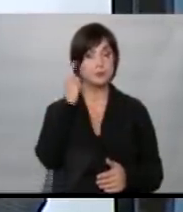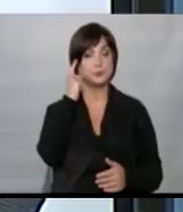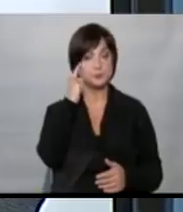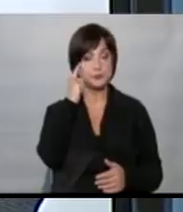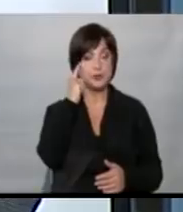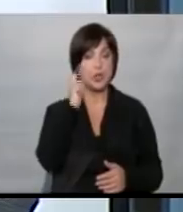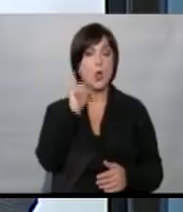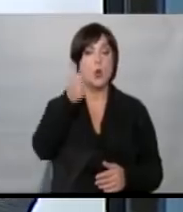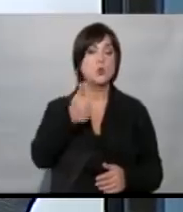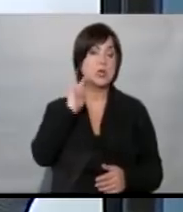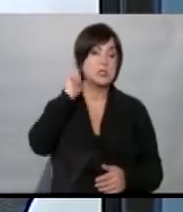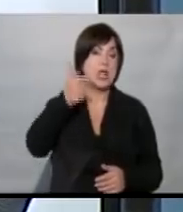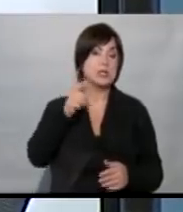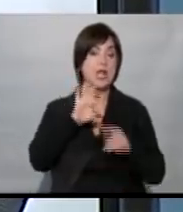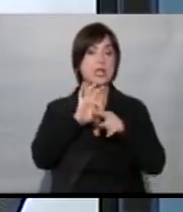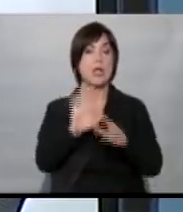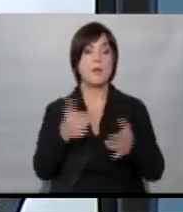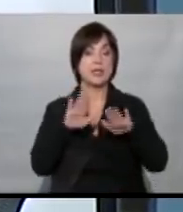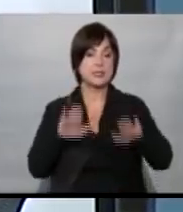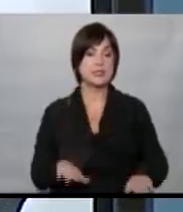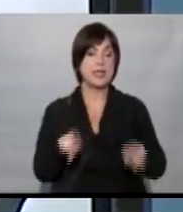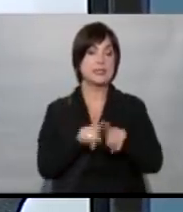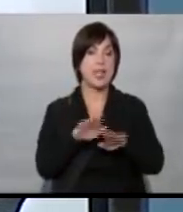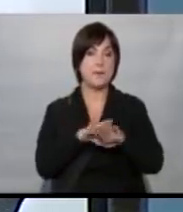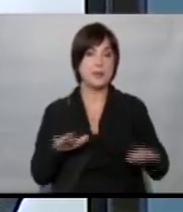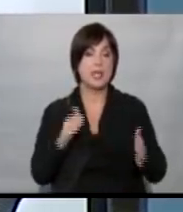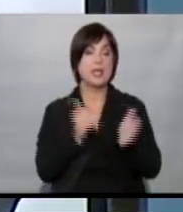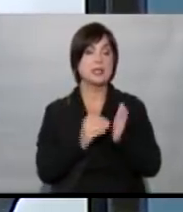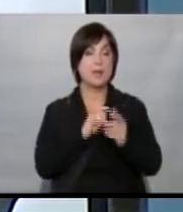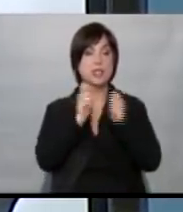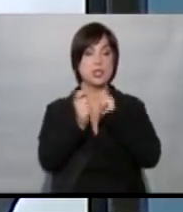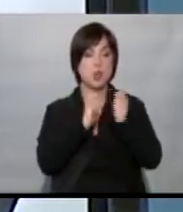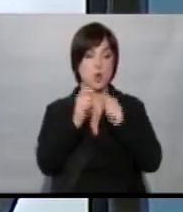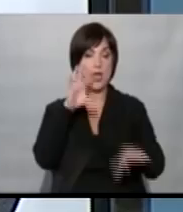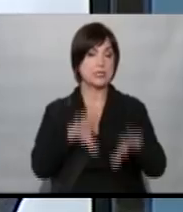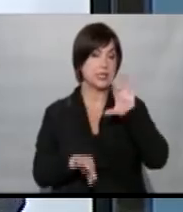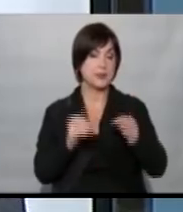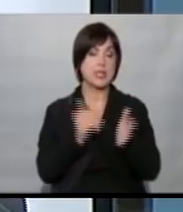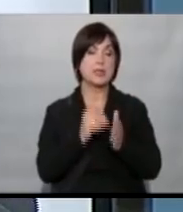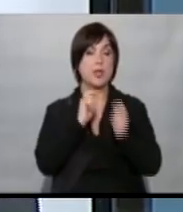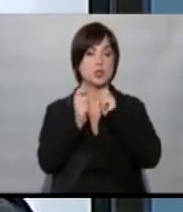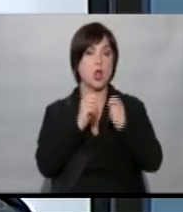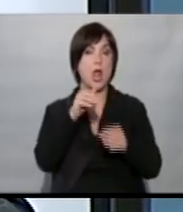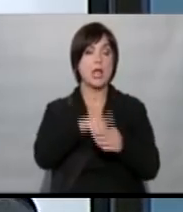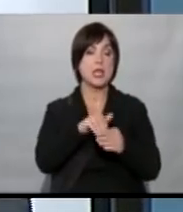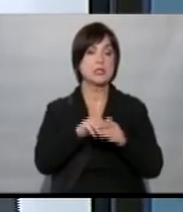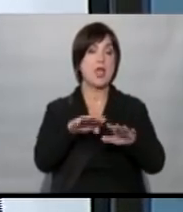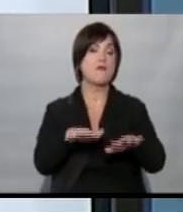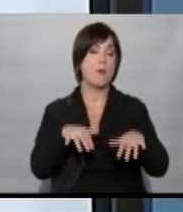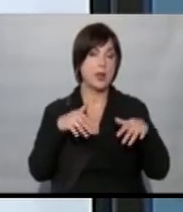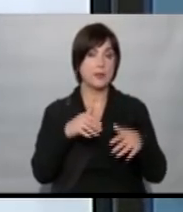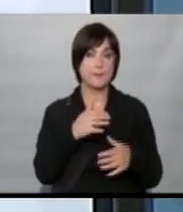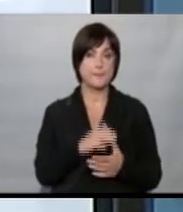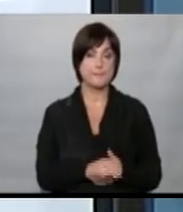дека утре задутре лидерите пак ќе седнуваат на иста маса, ќе треба да се договараат за избори, ќе треба да се договараат за гласање во парламент и било што.